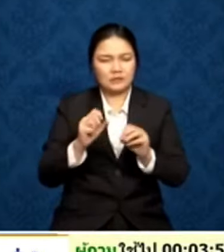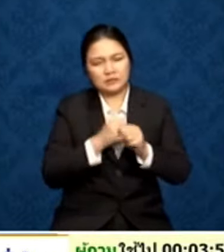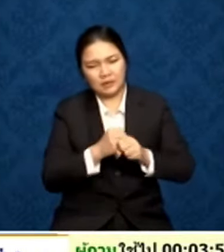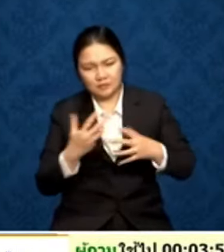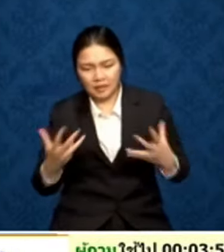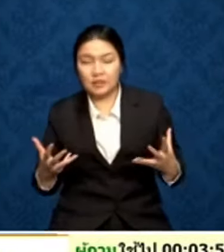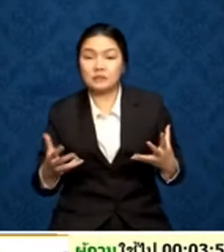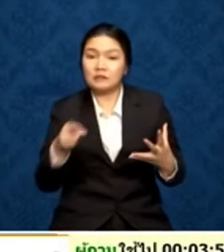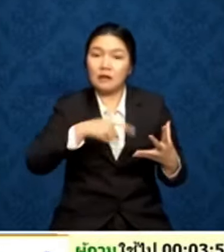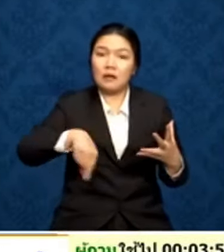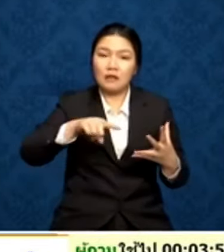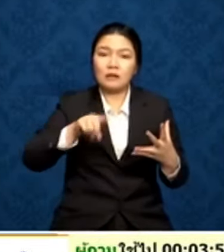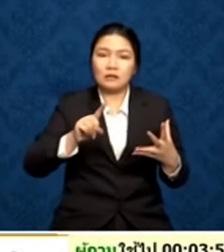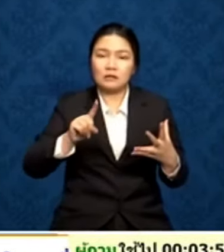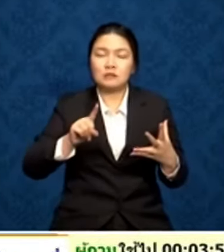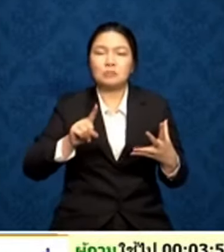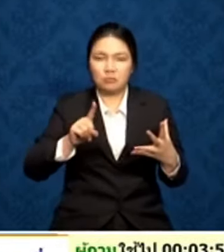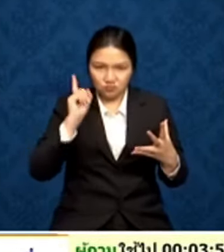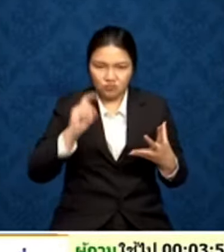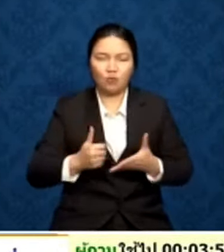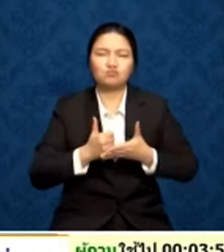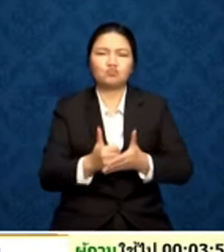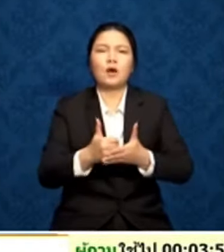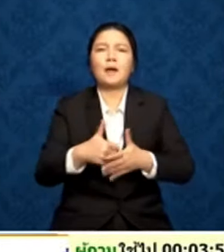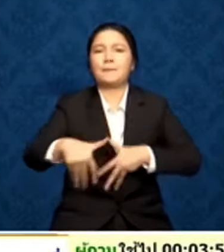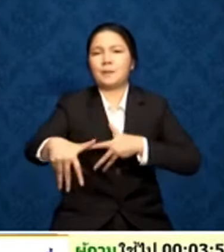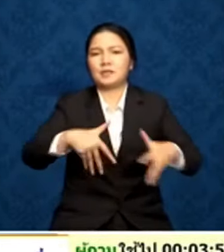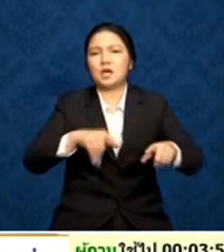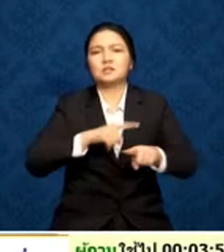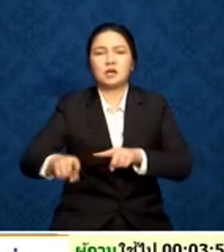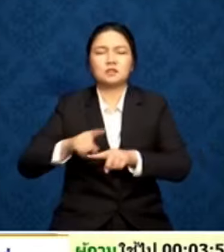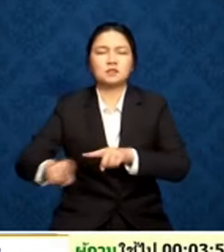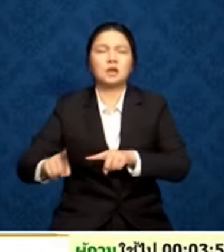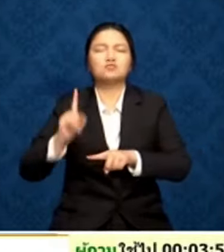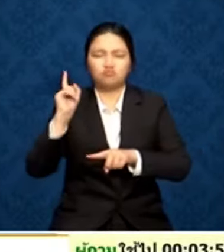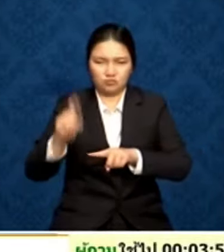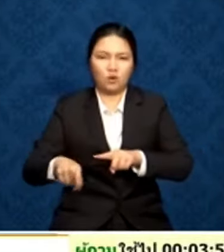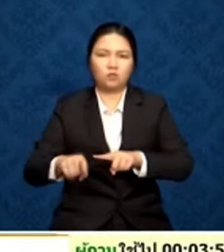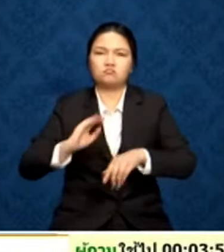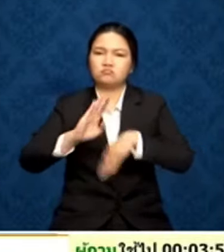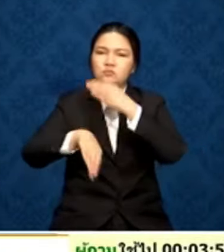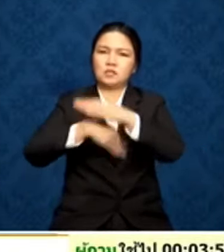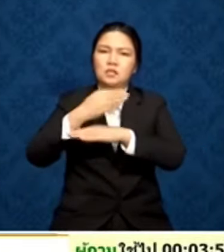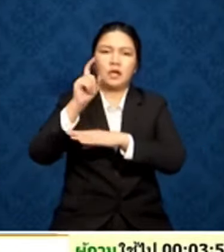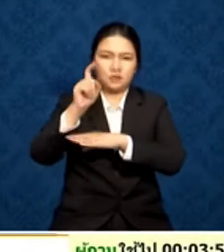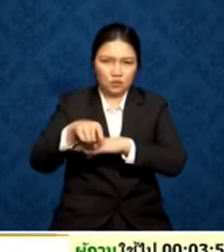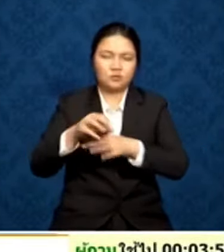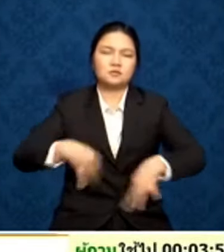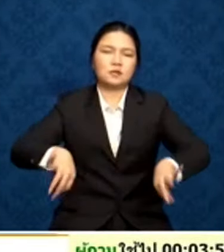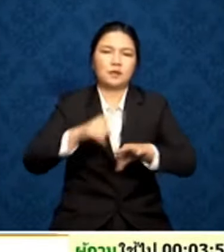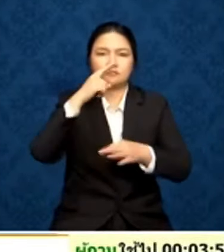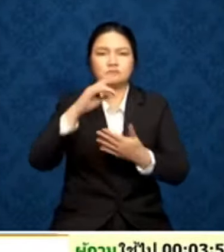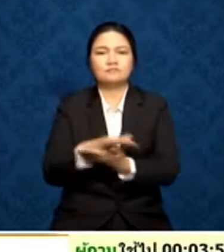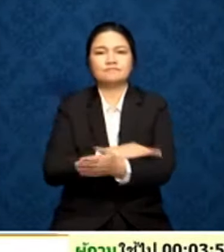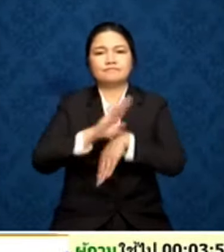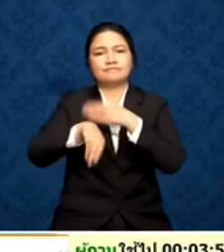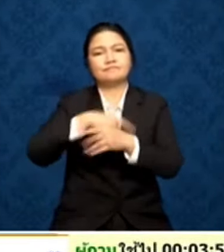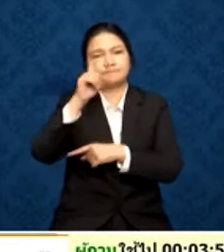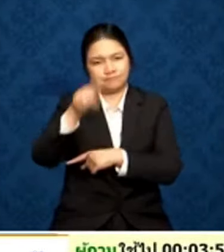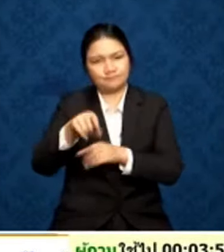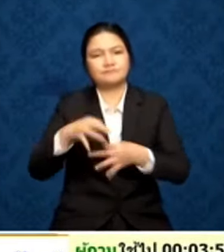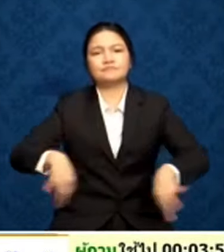อให้เกิดประโยชน์สูงสุดของพี่น้องประชาชนและประเทศชาติในส่วนของการดำเนินการตร